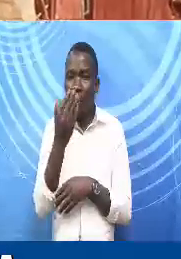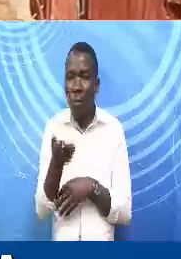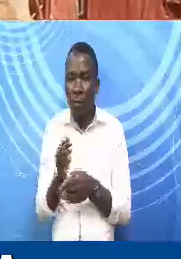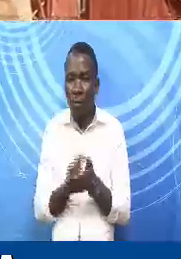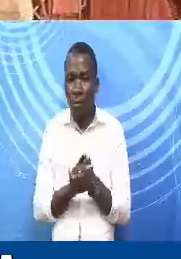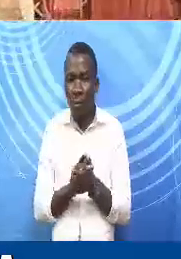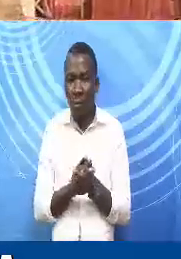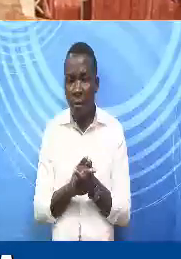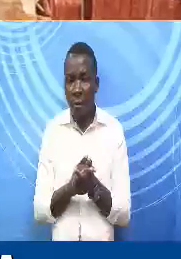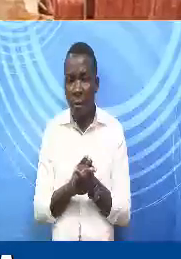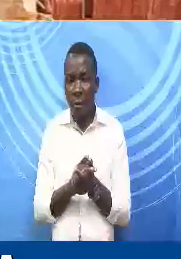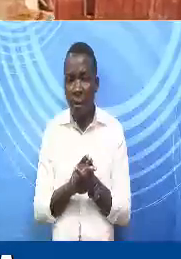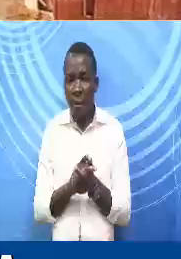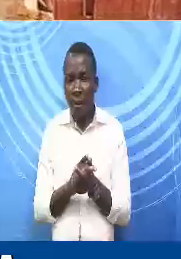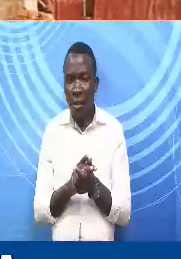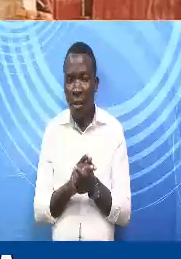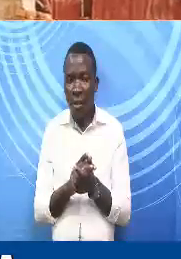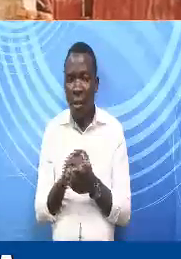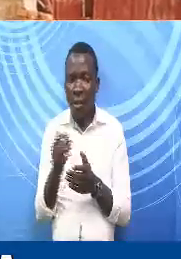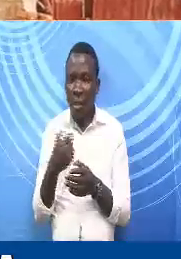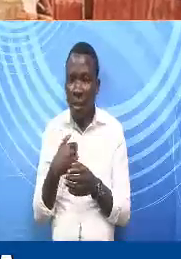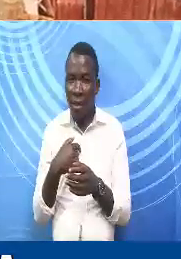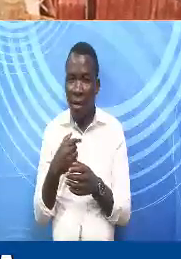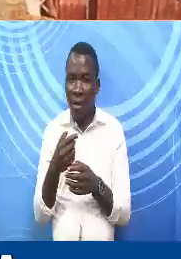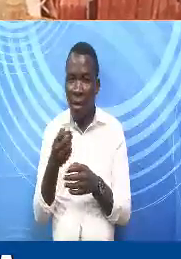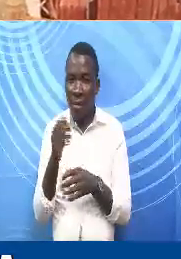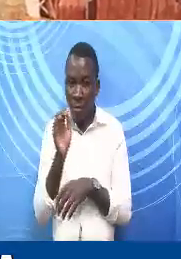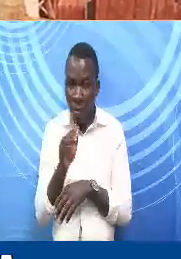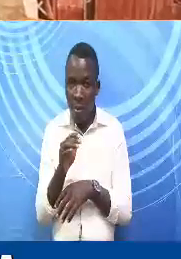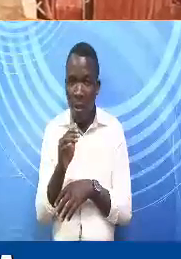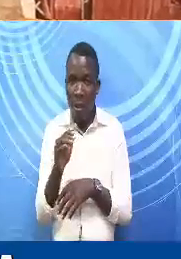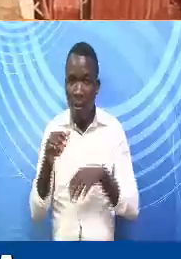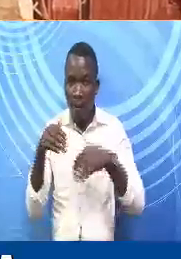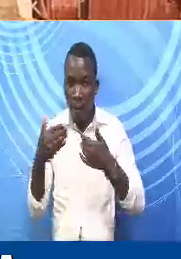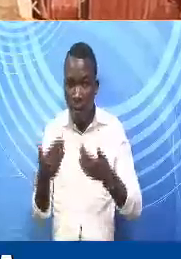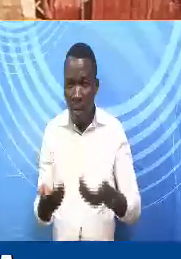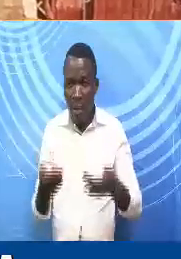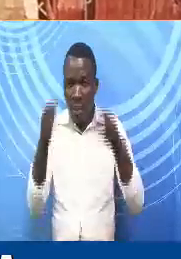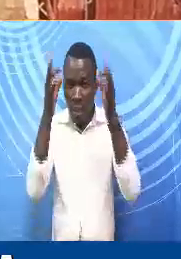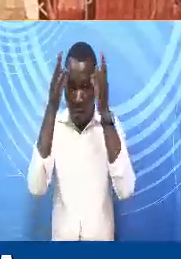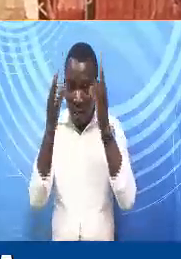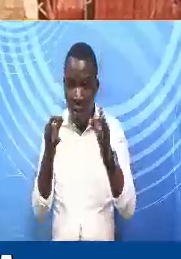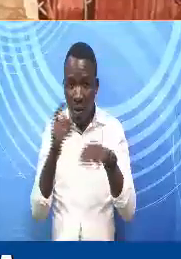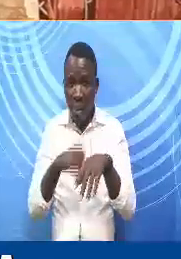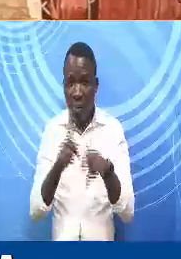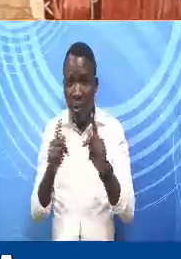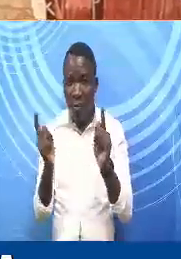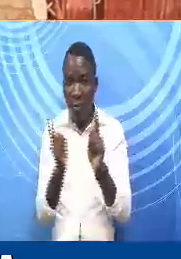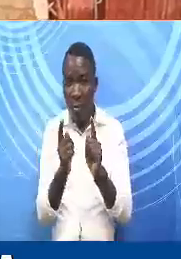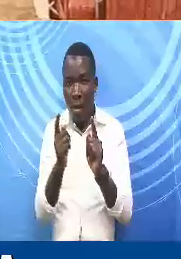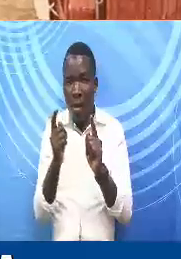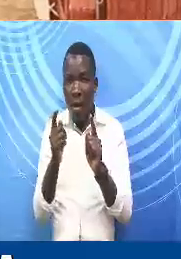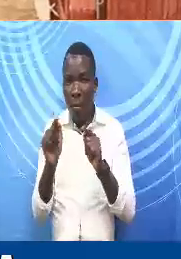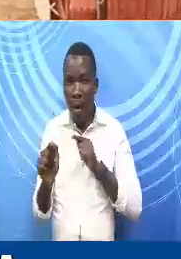yabona namwibarije nti ubu umwanzuro iyo abantu baburanye ari babiri umwanzuro uhabwa